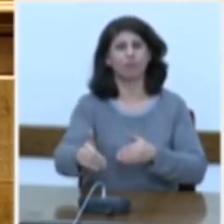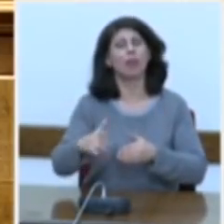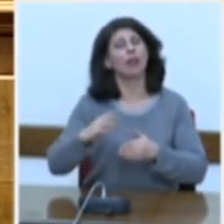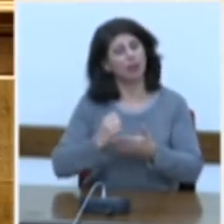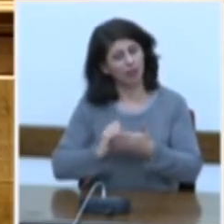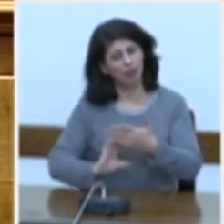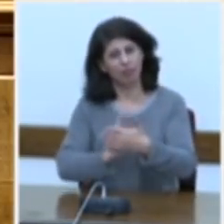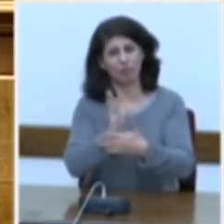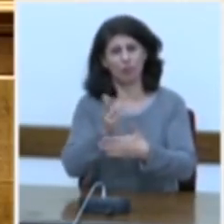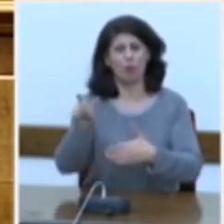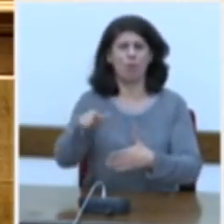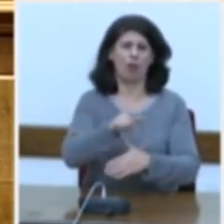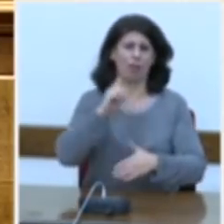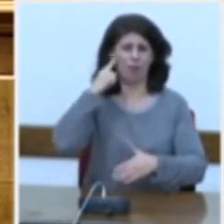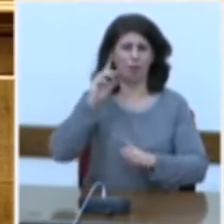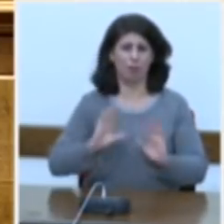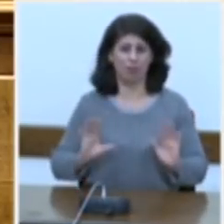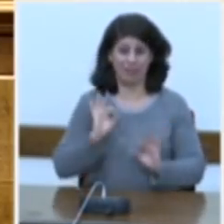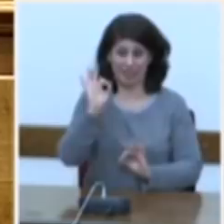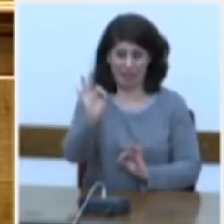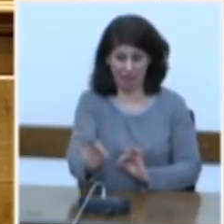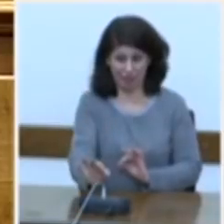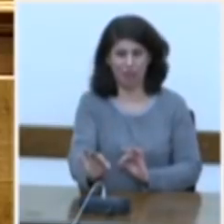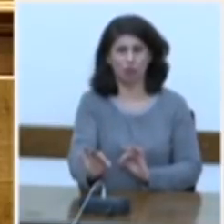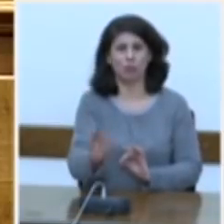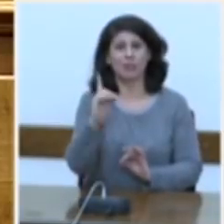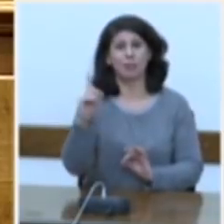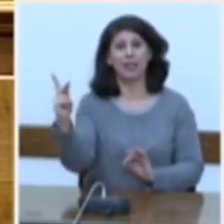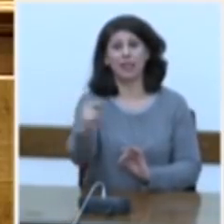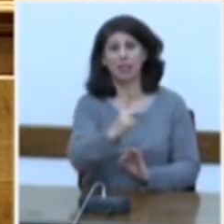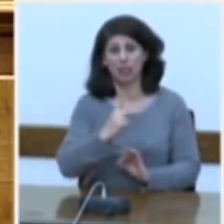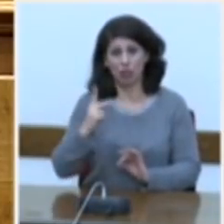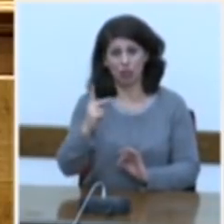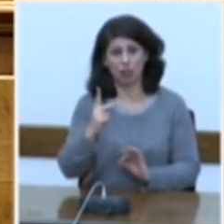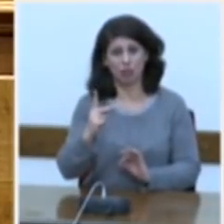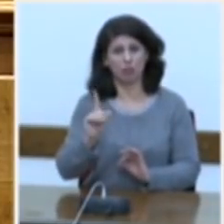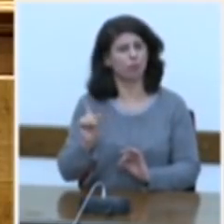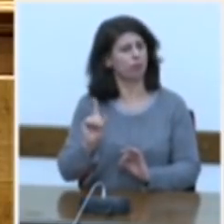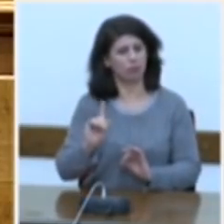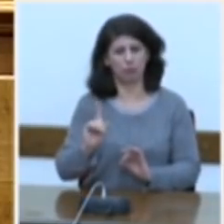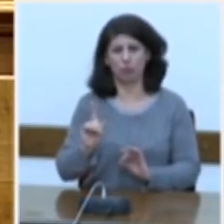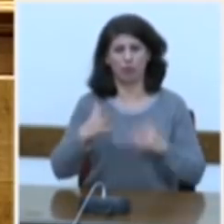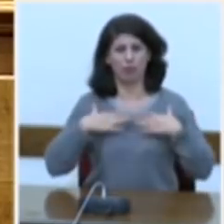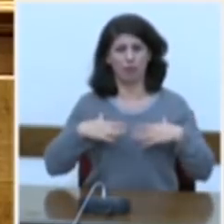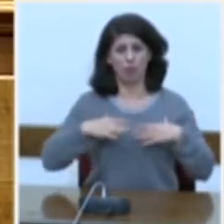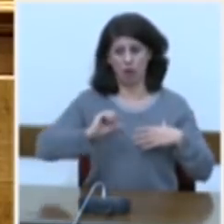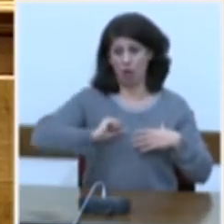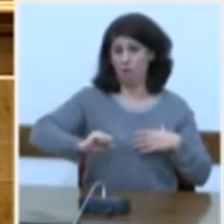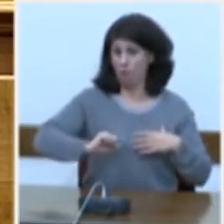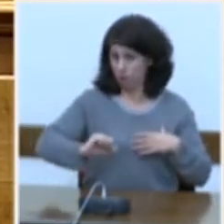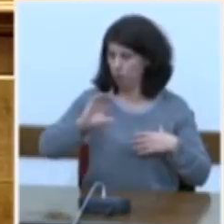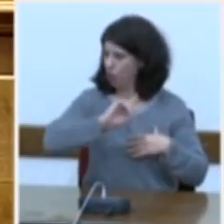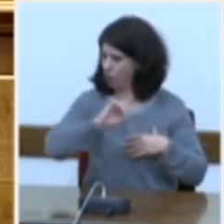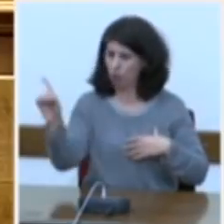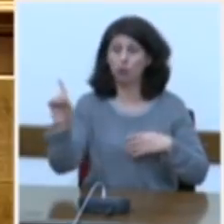από κάθε άποψη. Για να φτάσουμε λοιπόν σε μια κοινωνία που δεν θα χωράει ούτε το φόβο, ούτε